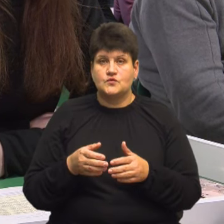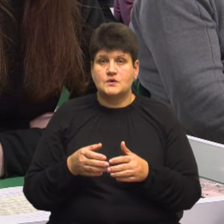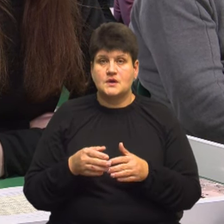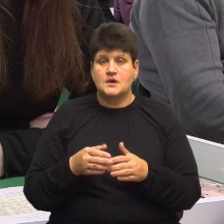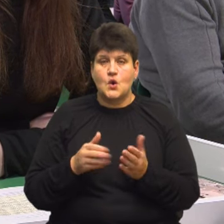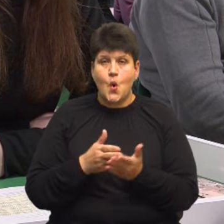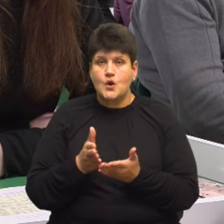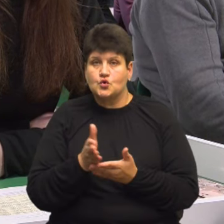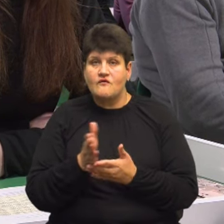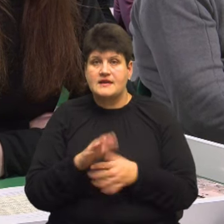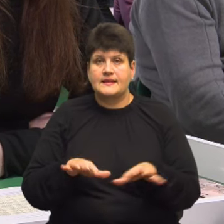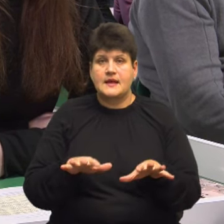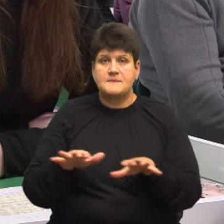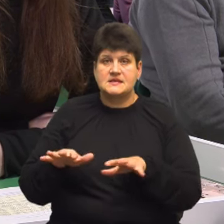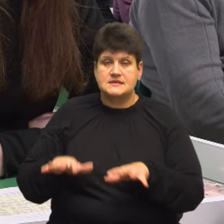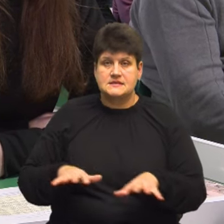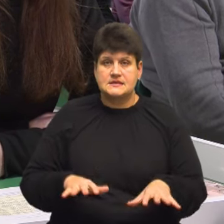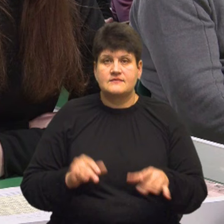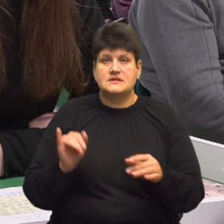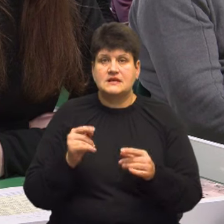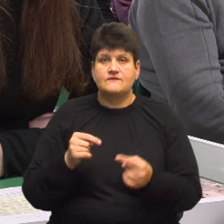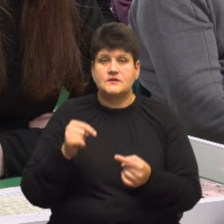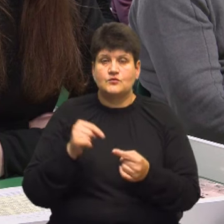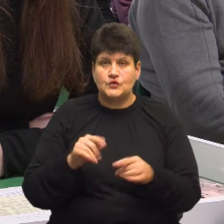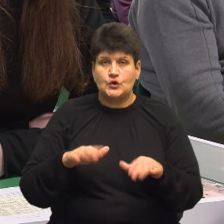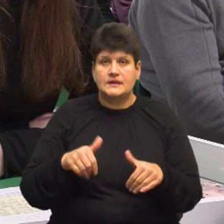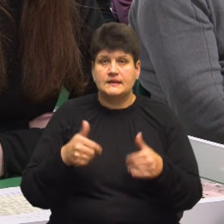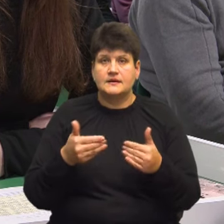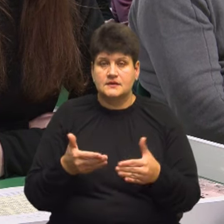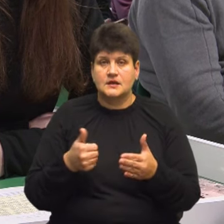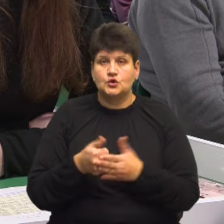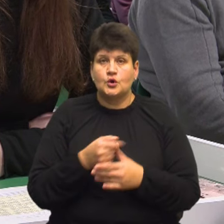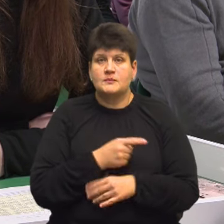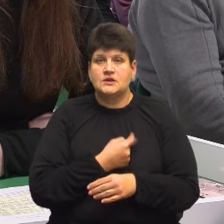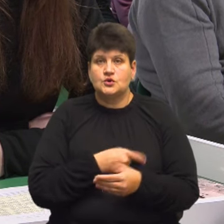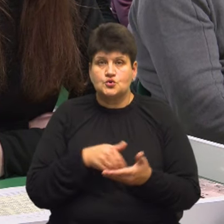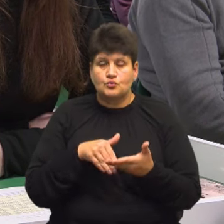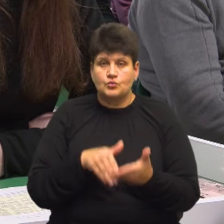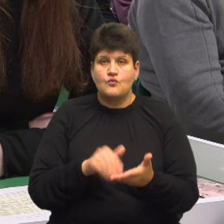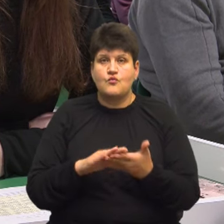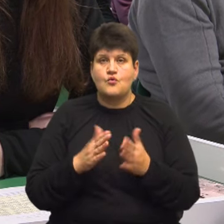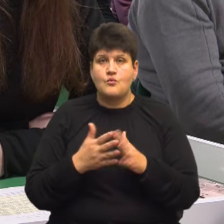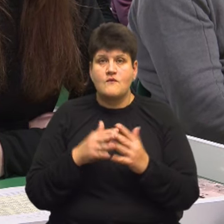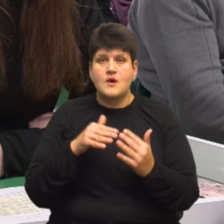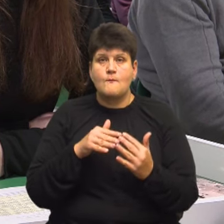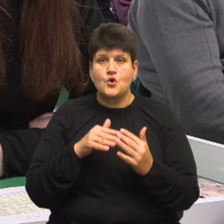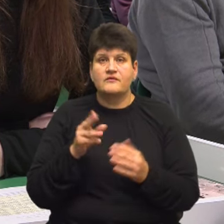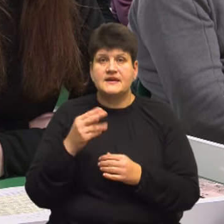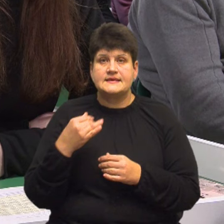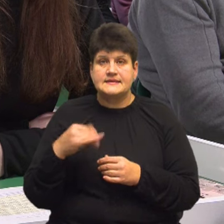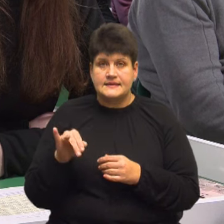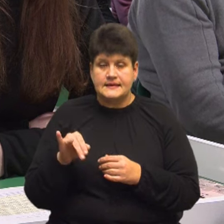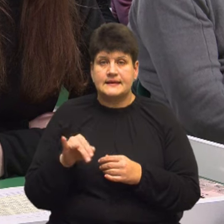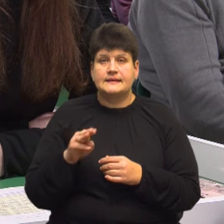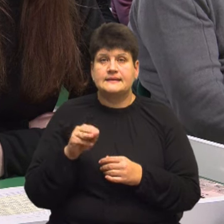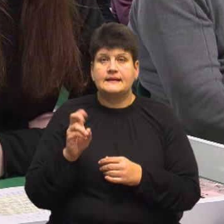орієнтування на місцевості, і, відповідно, надання домедичної допомоги в умовах бойових дій. Тому і тактична